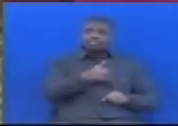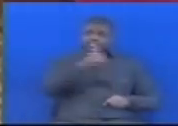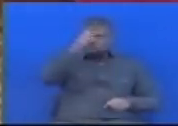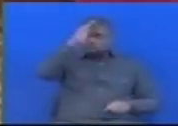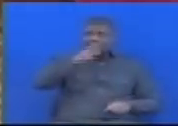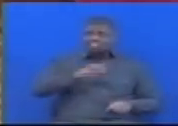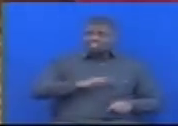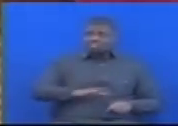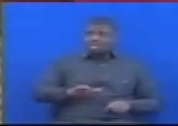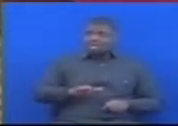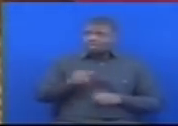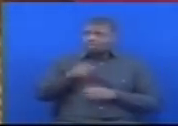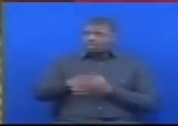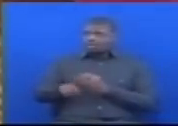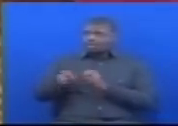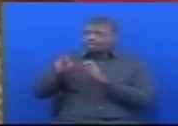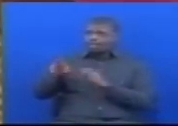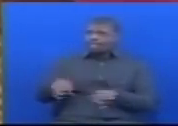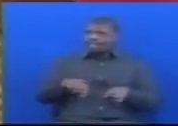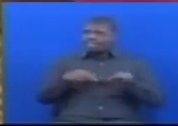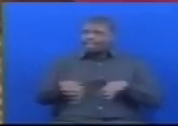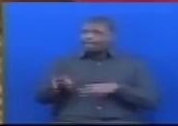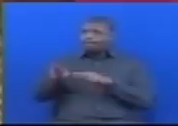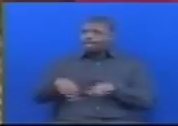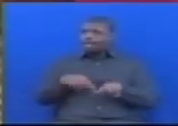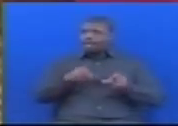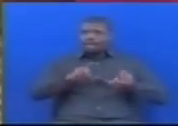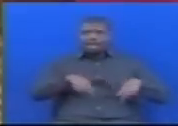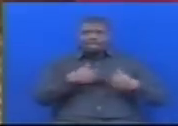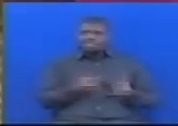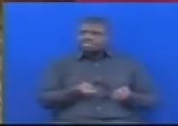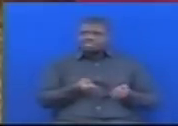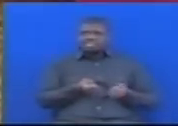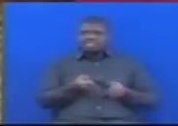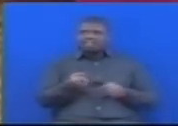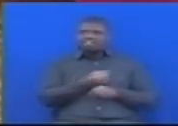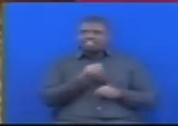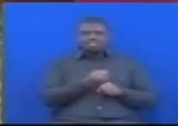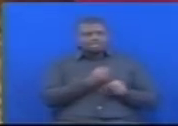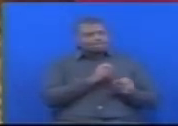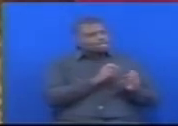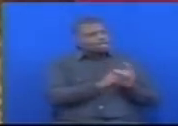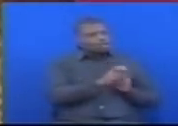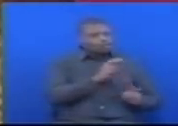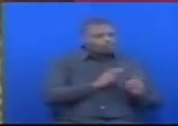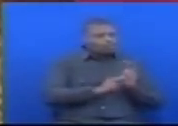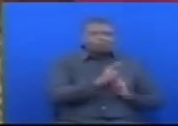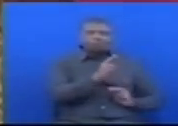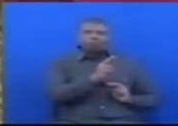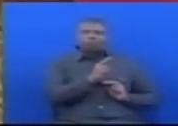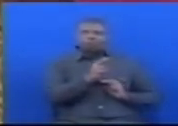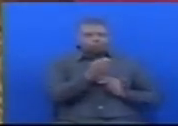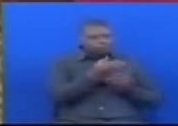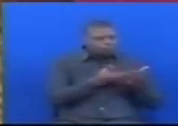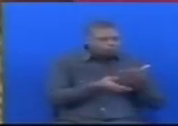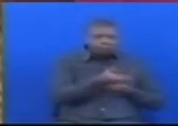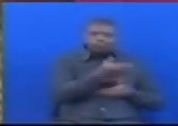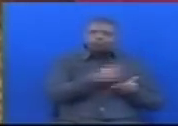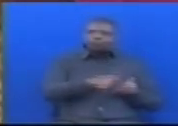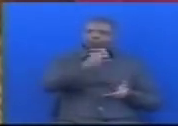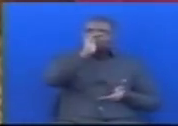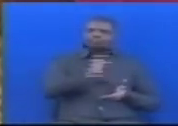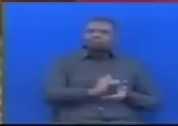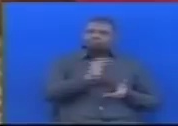ilikuwa waingie mikataba lakini yakawa yanafanyika majadiliano yaliyokuwa na lengo la